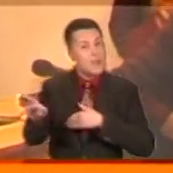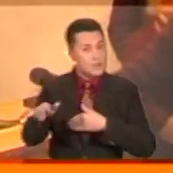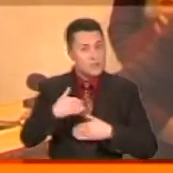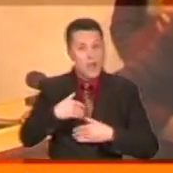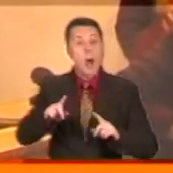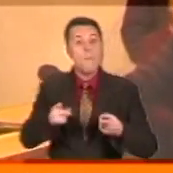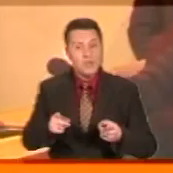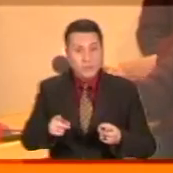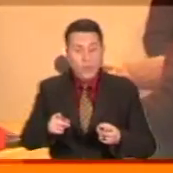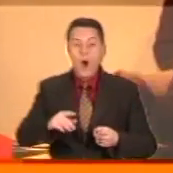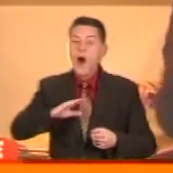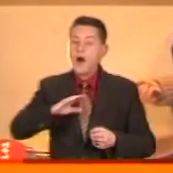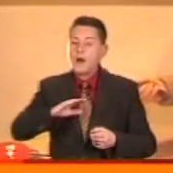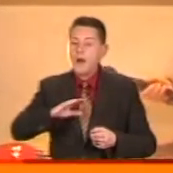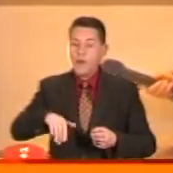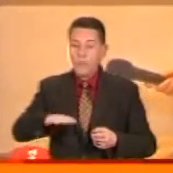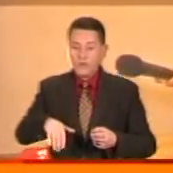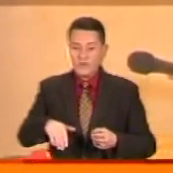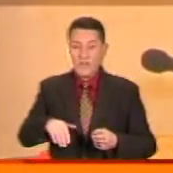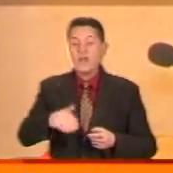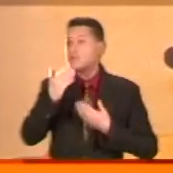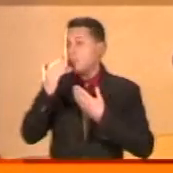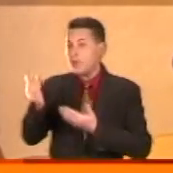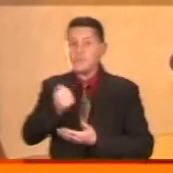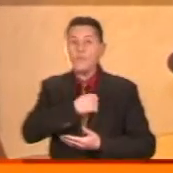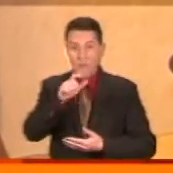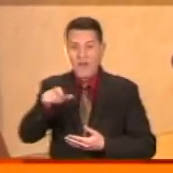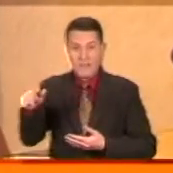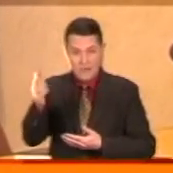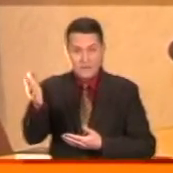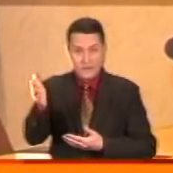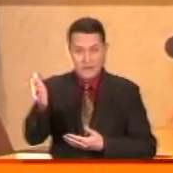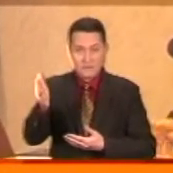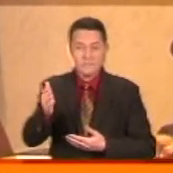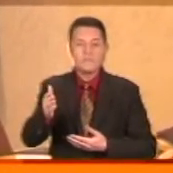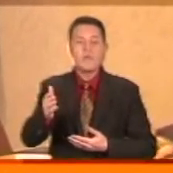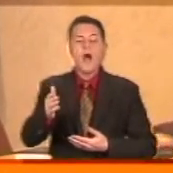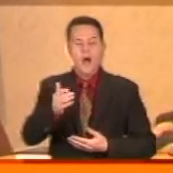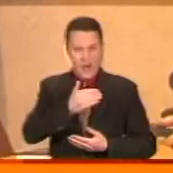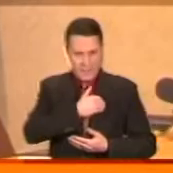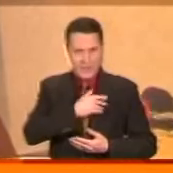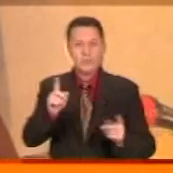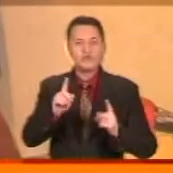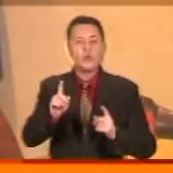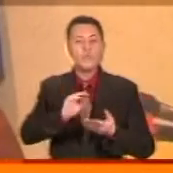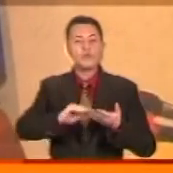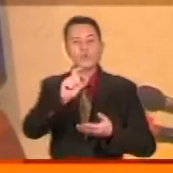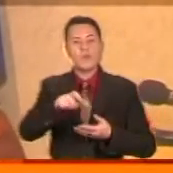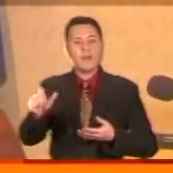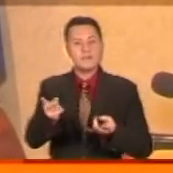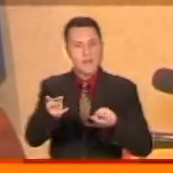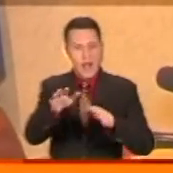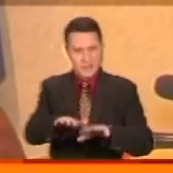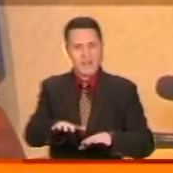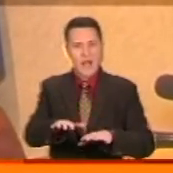А після? Ну, тому що... Давайте ми спросимо у воєнних, хочуть вони, а їм просто так же прийшли. Військовий, ви бажаєте, щоб звідси зараз